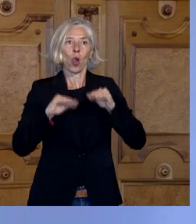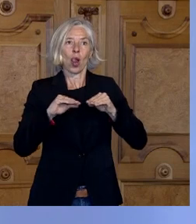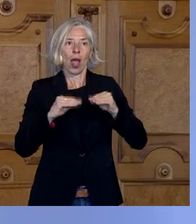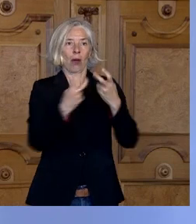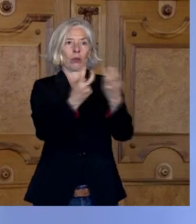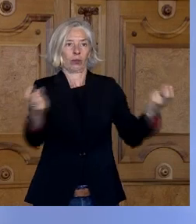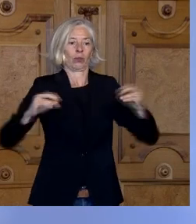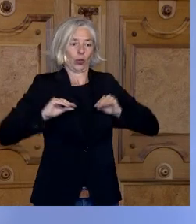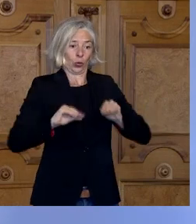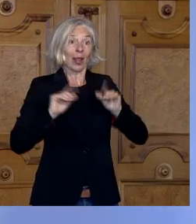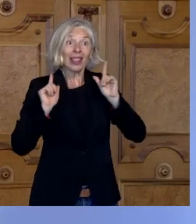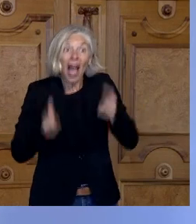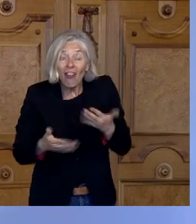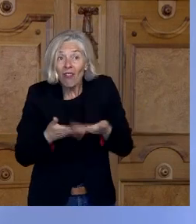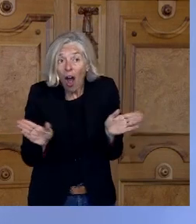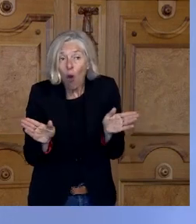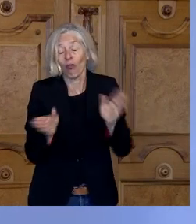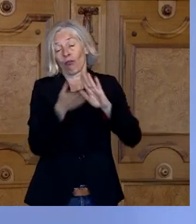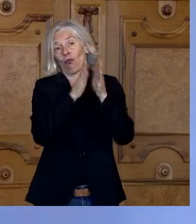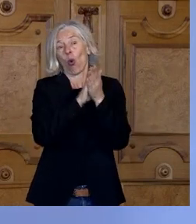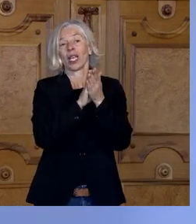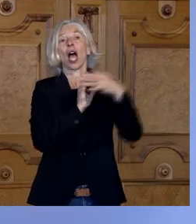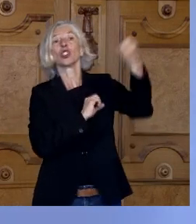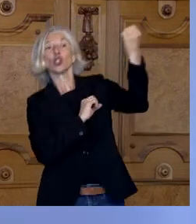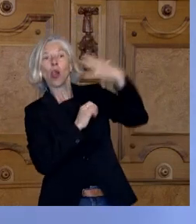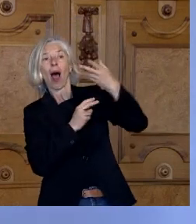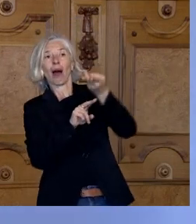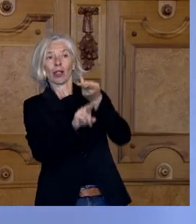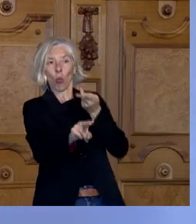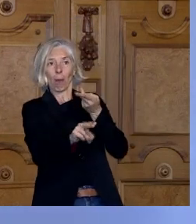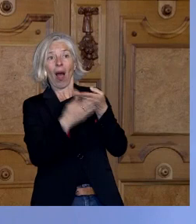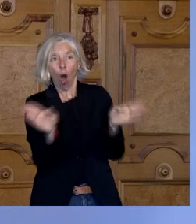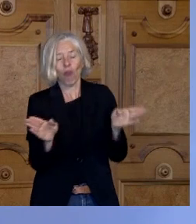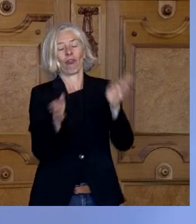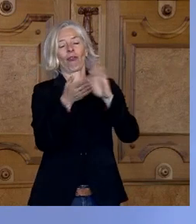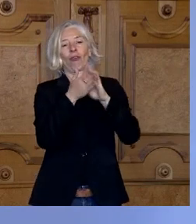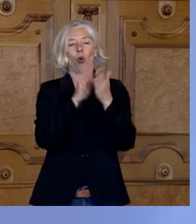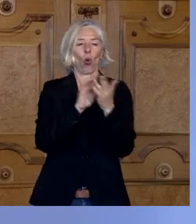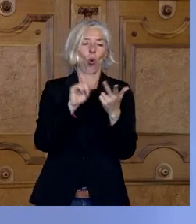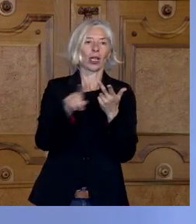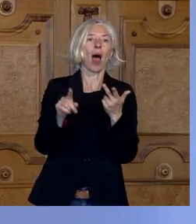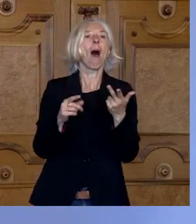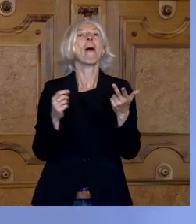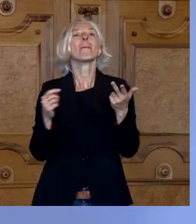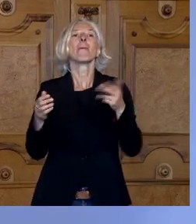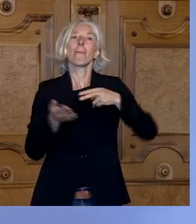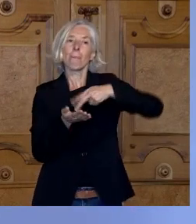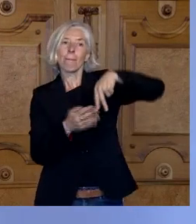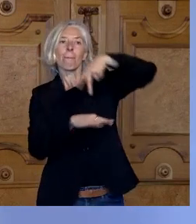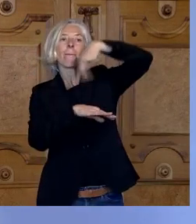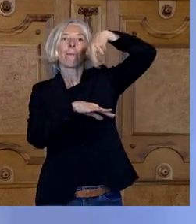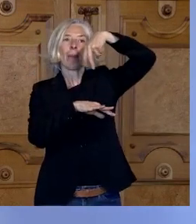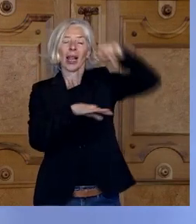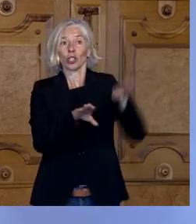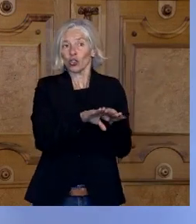Solarien wieder öffnen dürfen, ob Ballettschulen als Tanzschulen zu sehen sind und wie es eigentlich mit Yoga- und